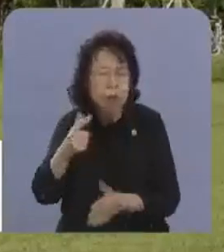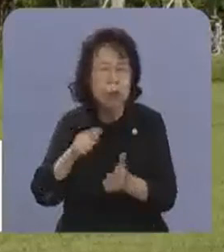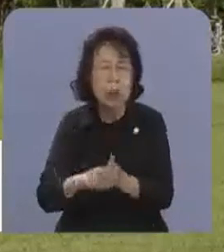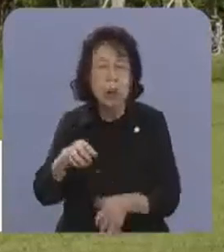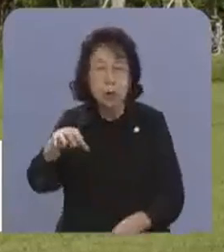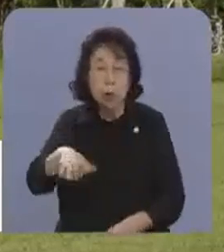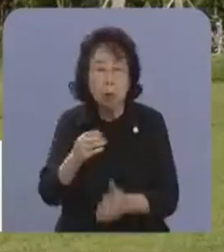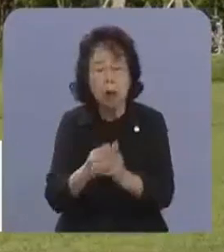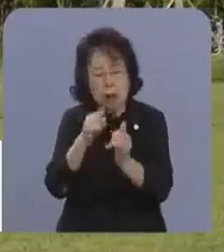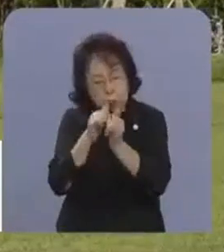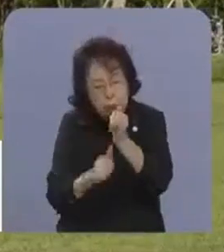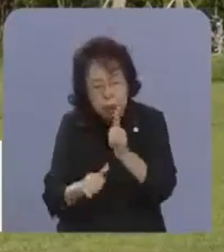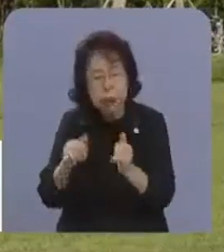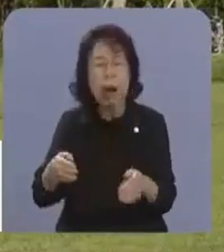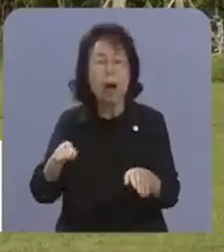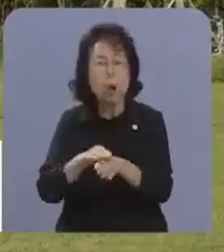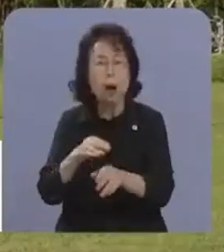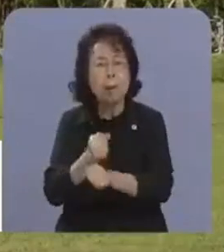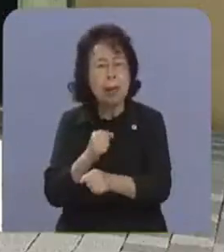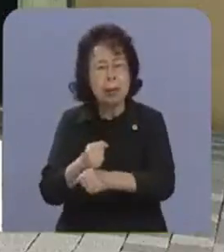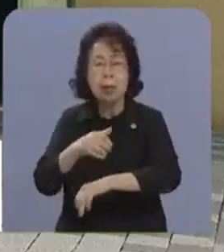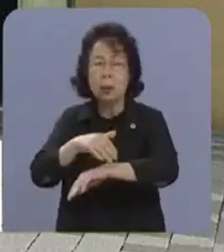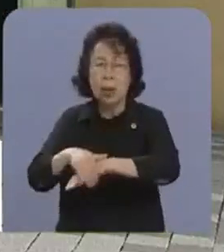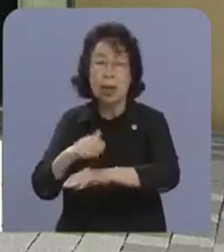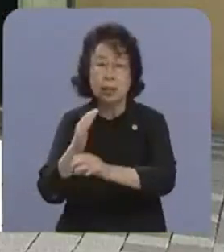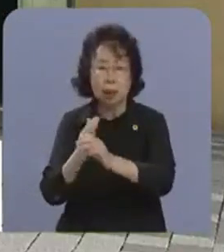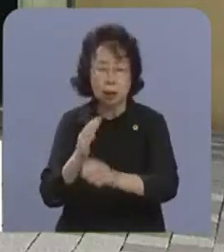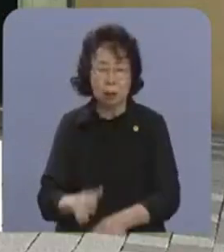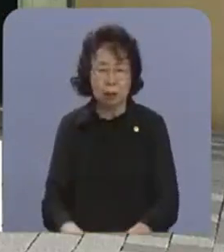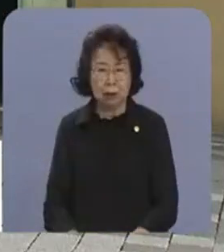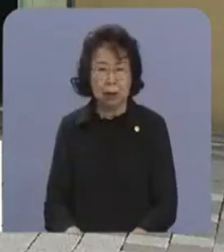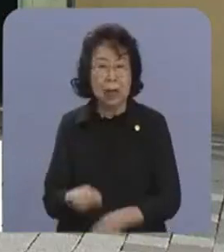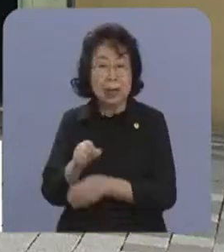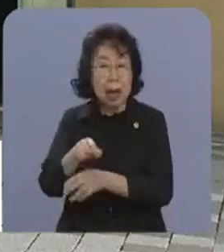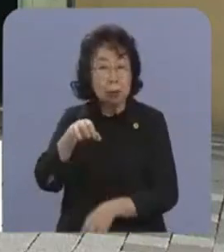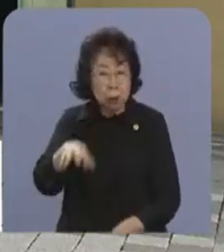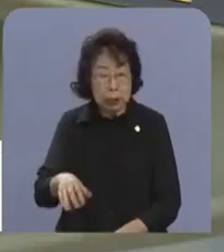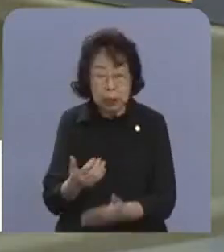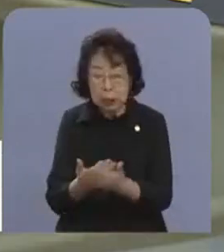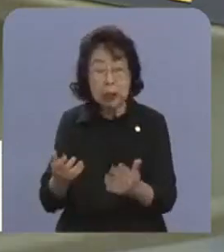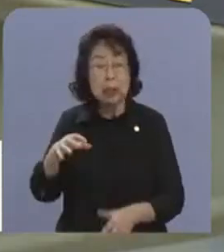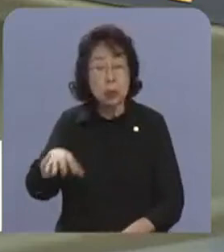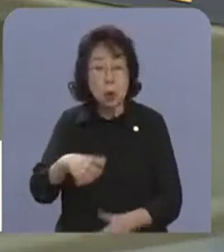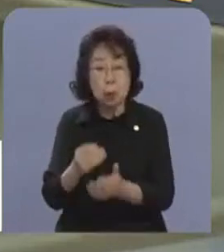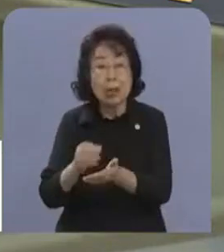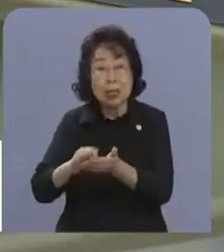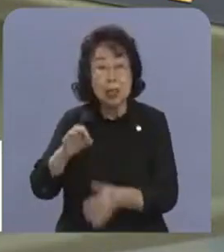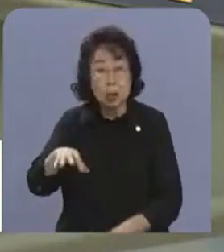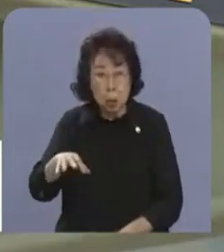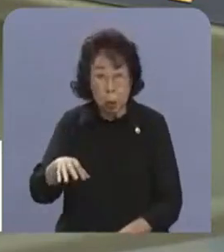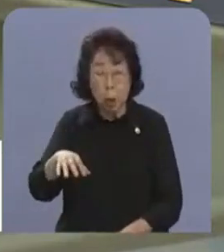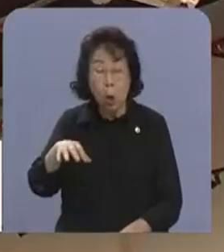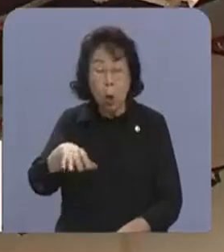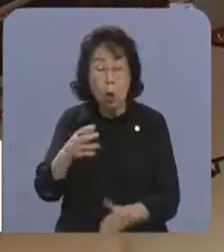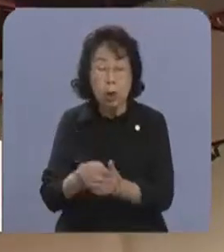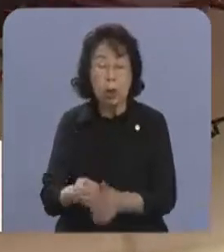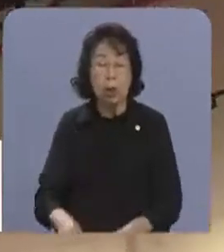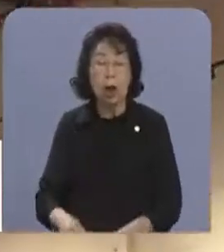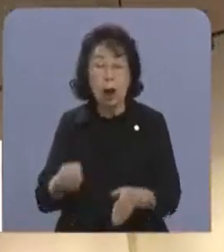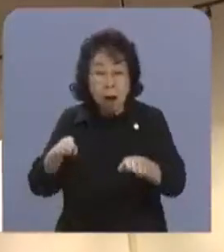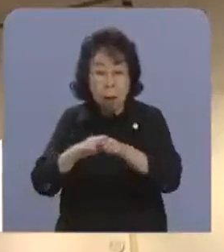기념공원과 역사관 조성을 추진하기로 했습니다. 우선 사무실과 전시 공간 등으로 쓰이고 있는 시민사랑채